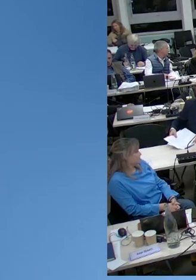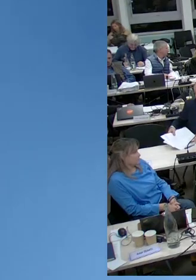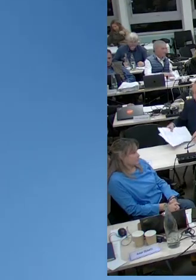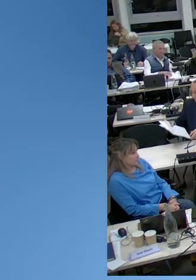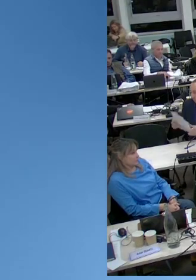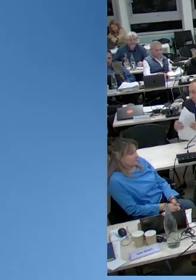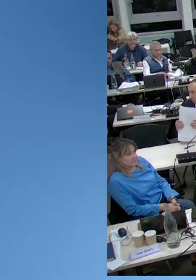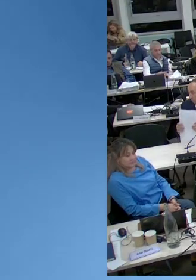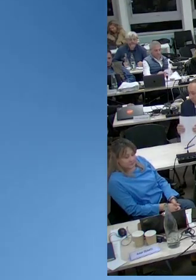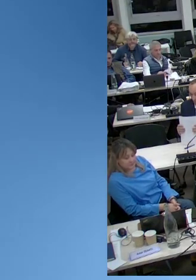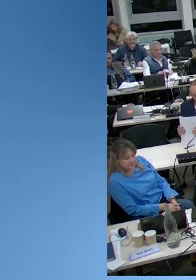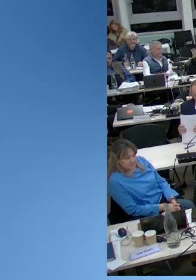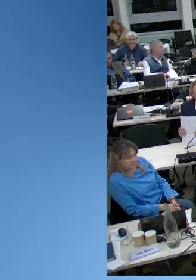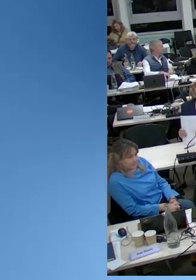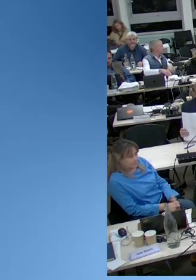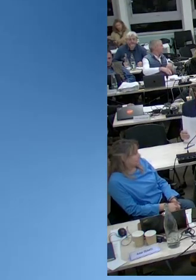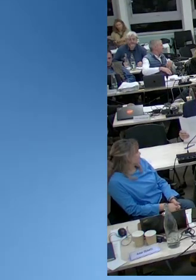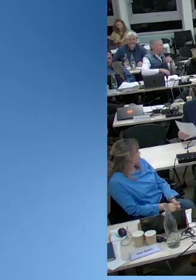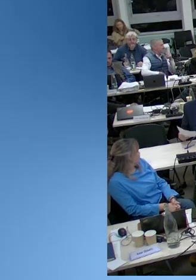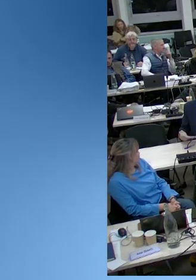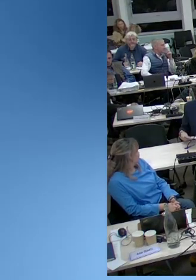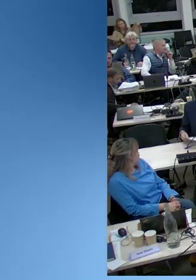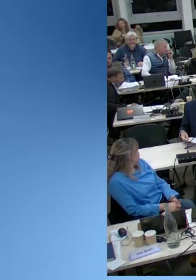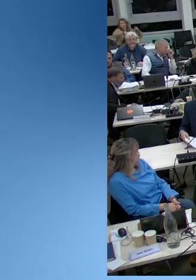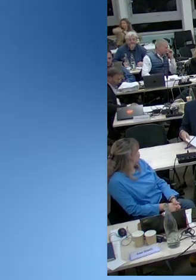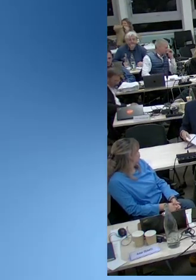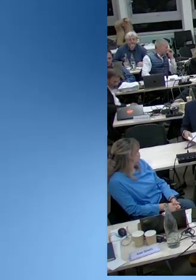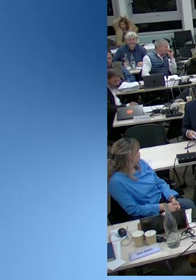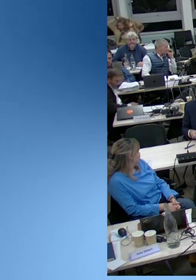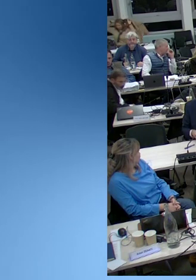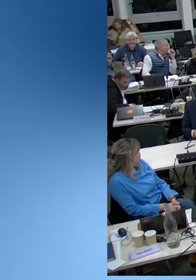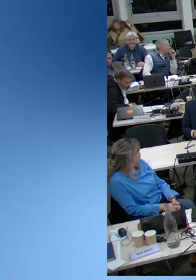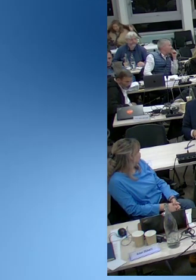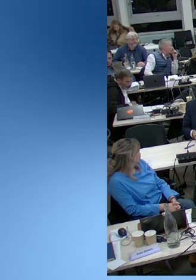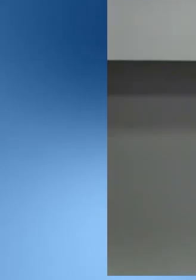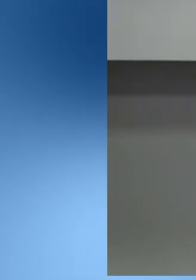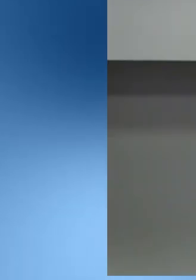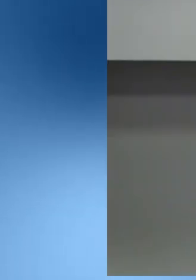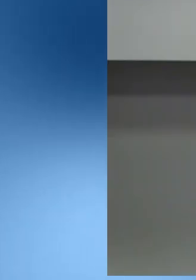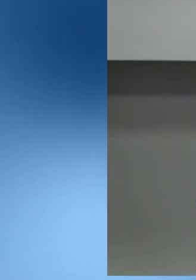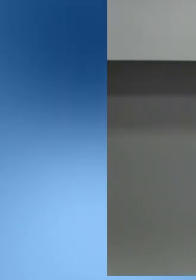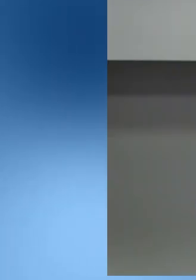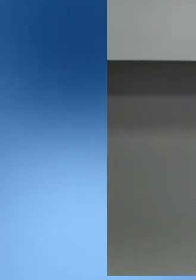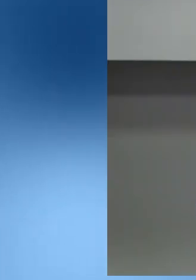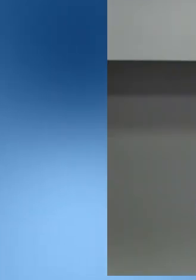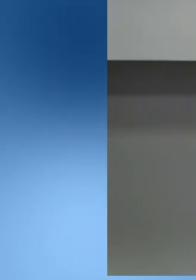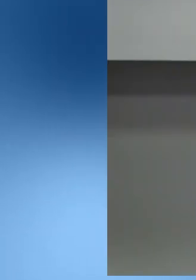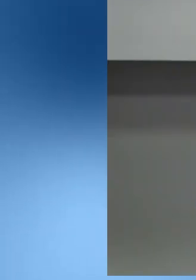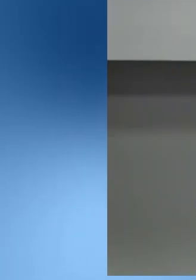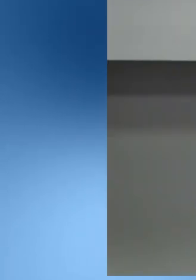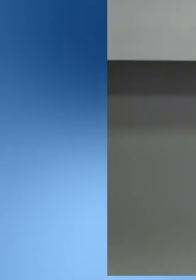deux quitte la salle vous partez déjà régulièrement et chacun assume ses décisions je